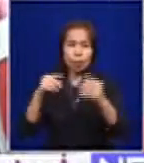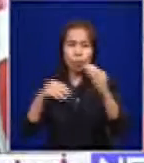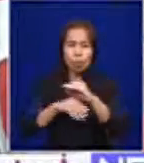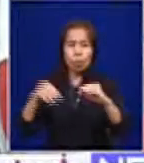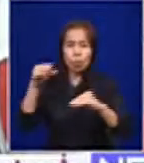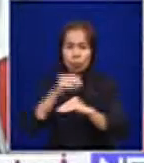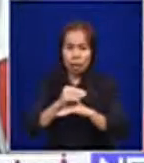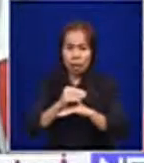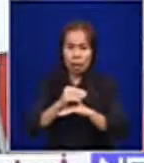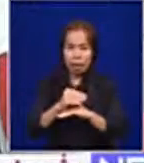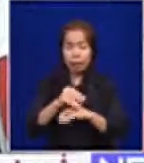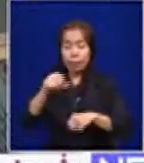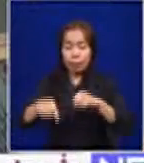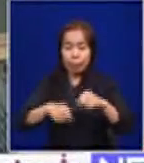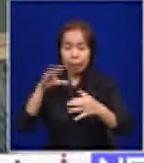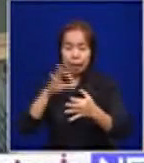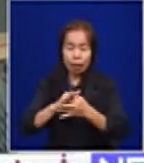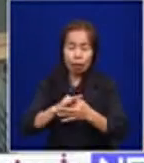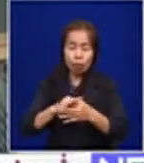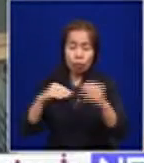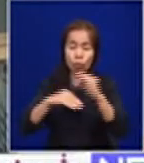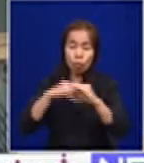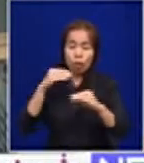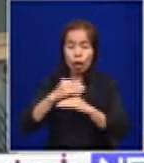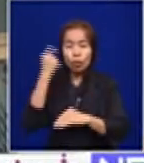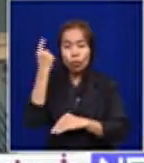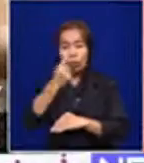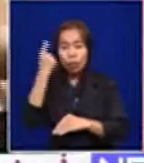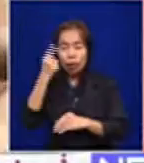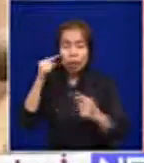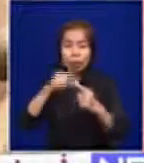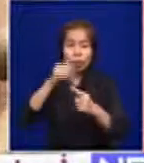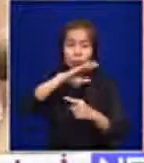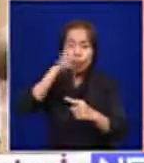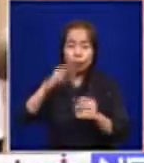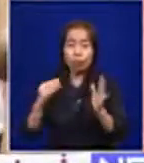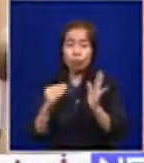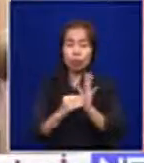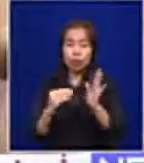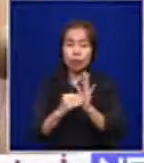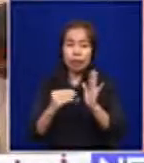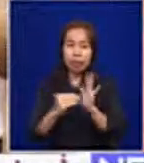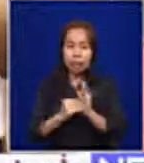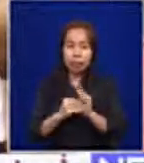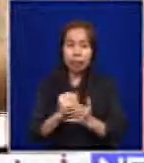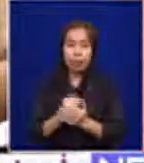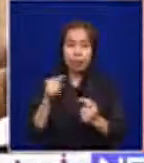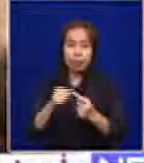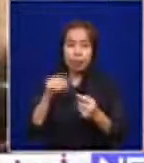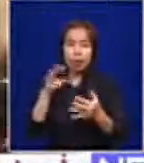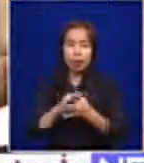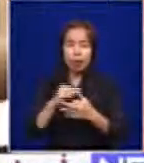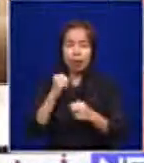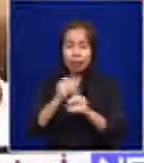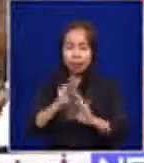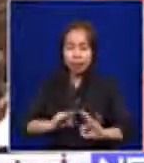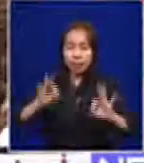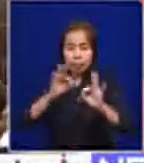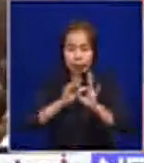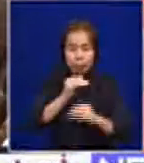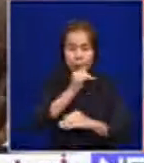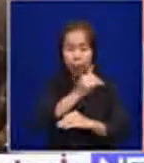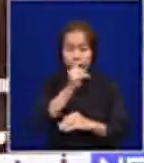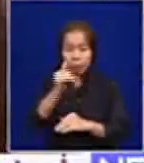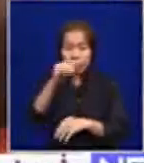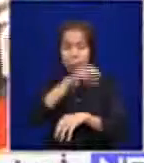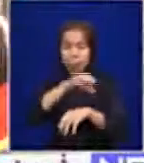เส้นทางจักรยานเพื่อการท่องเที่ยวเชิงวัฒนธรรมเขตคลองสารผ่านสถานที่ท่องเที่ยวและสถานที่สำคัญสำคัญ18แห่